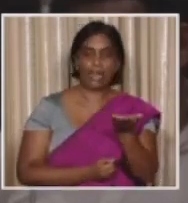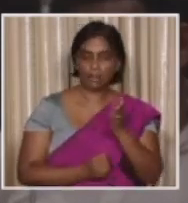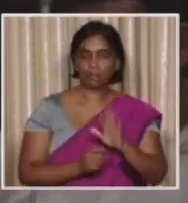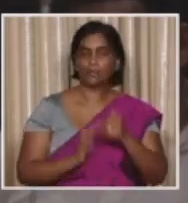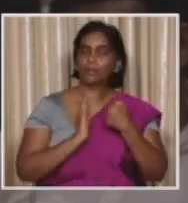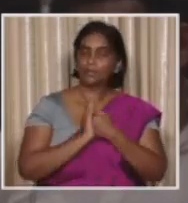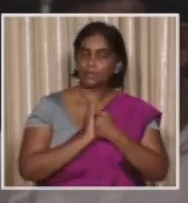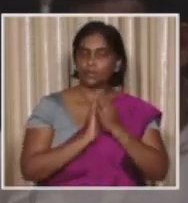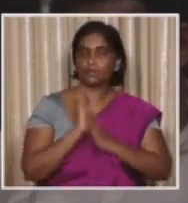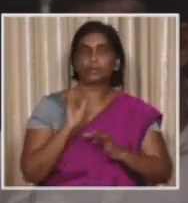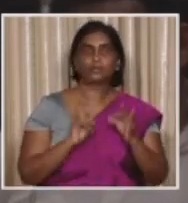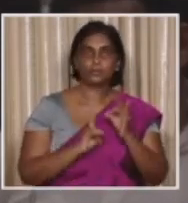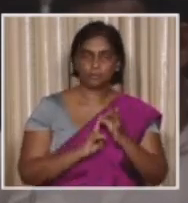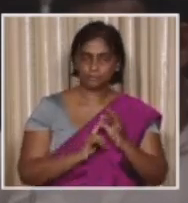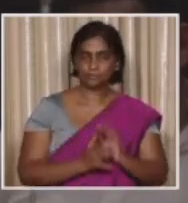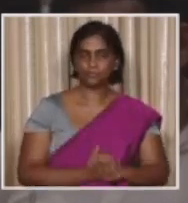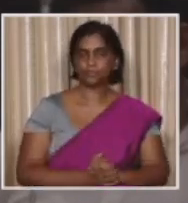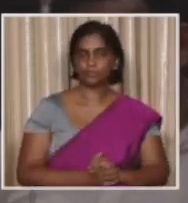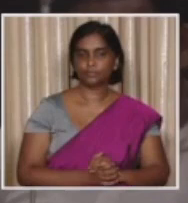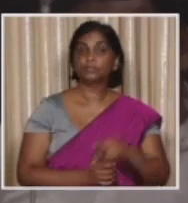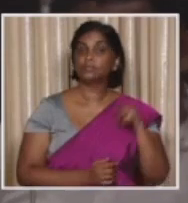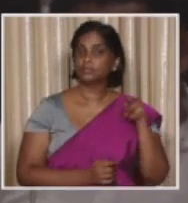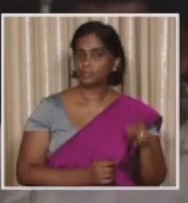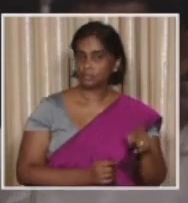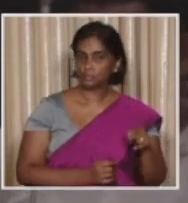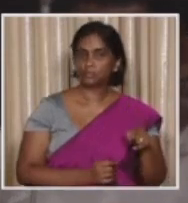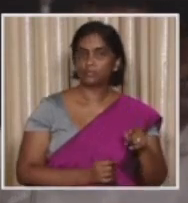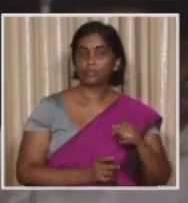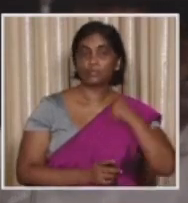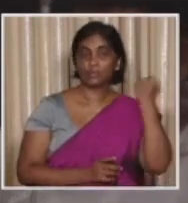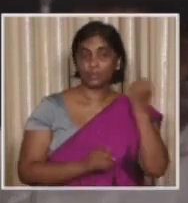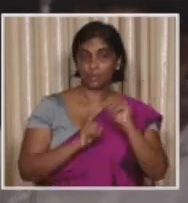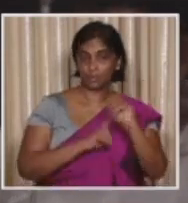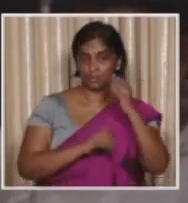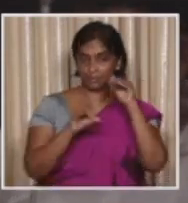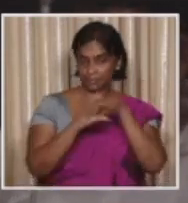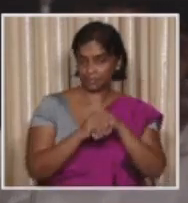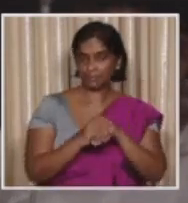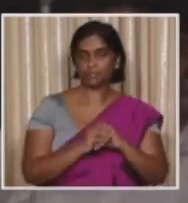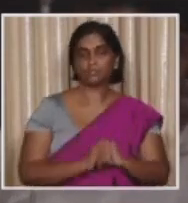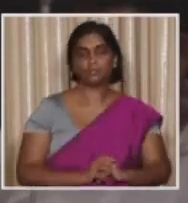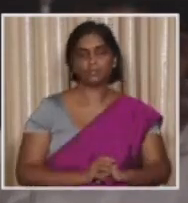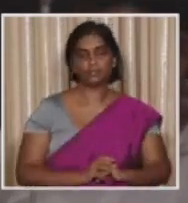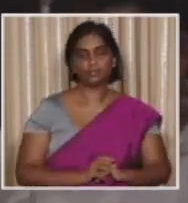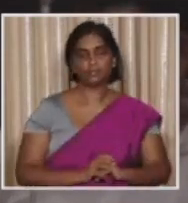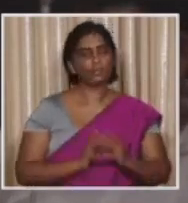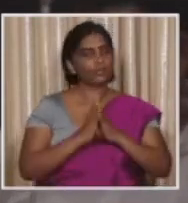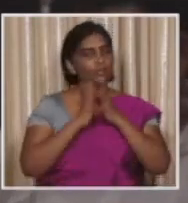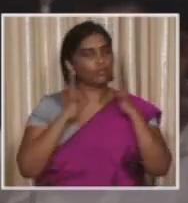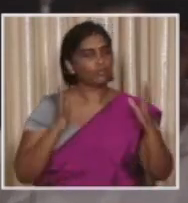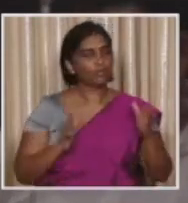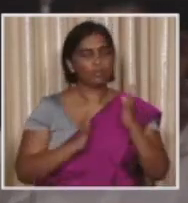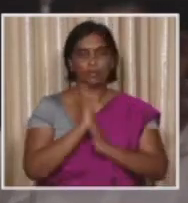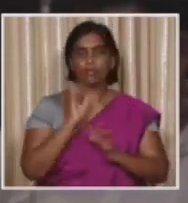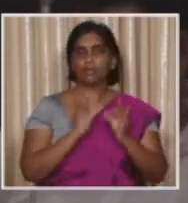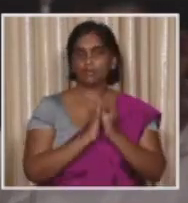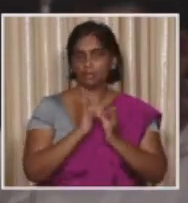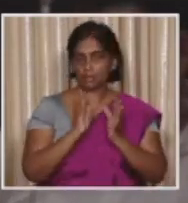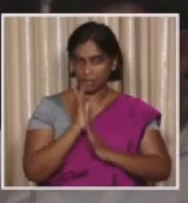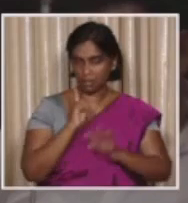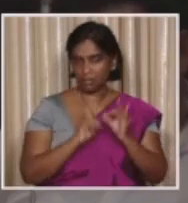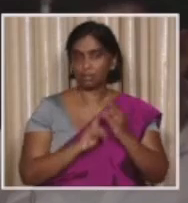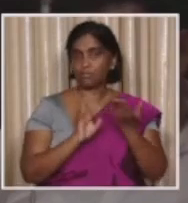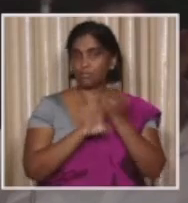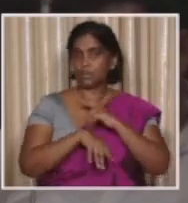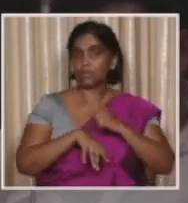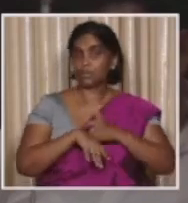ගරු මුලස්නේ මන්ත්‍රීතුමනි මේ සභාව නියෝජනය කරන බොහෝ මන්ත්‍රීවරු